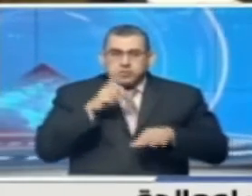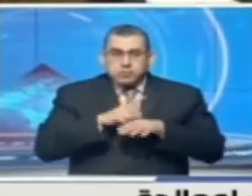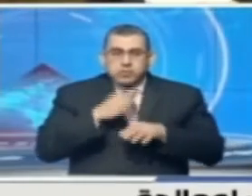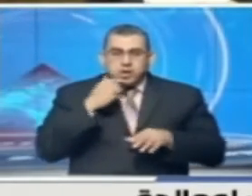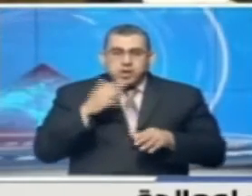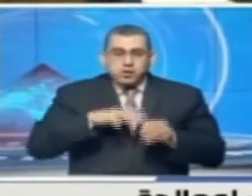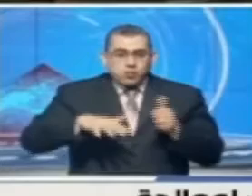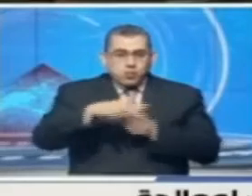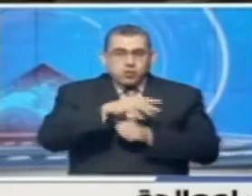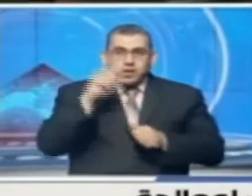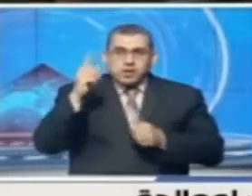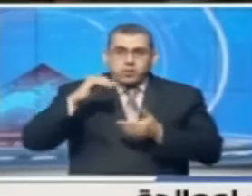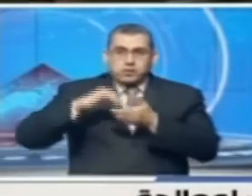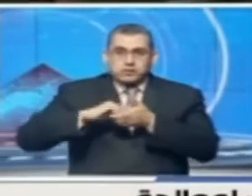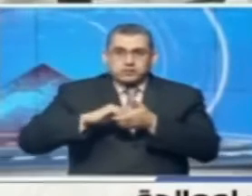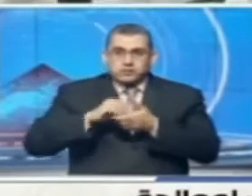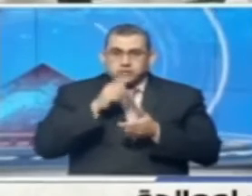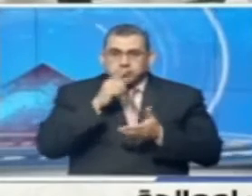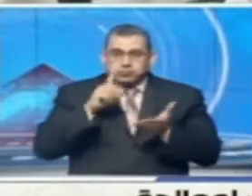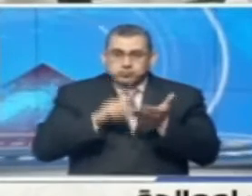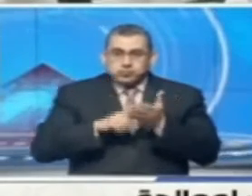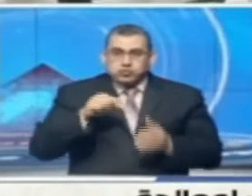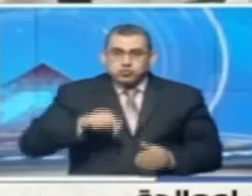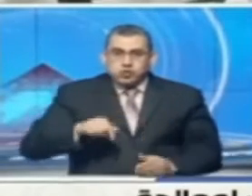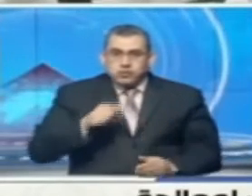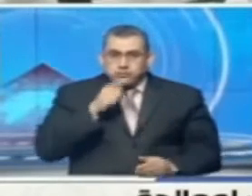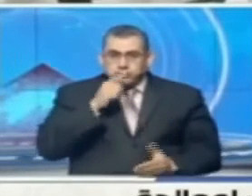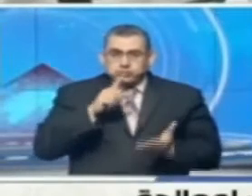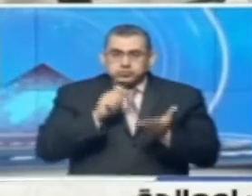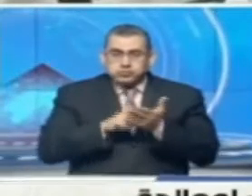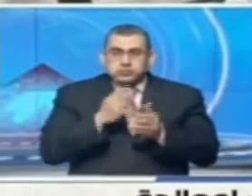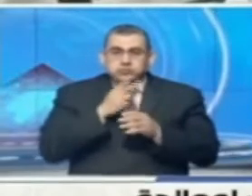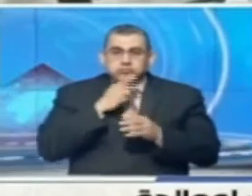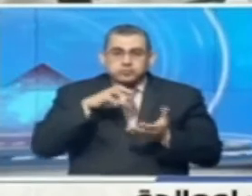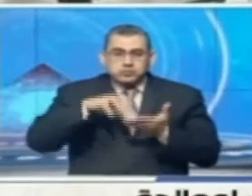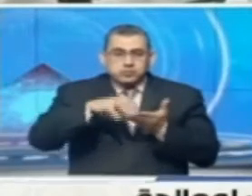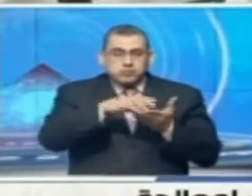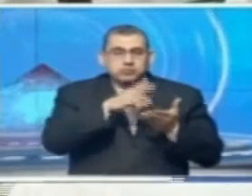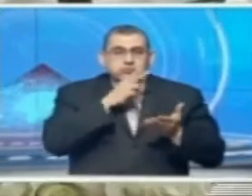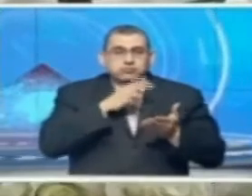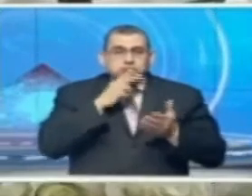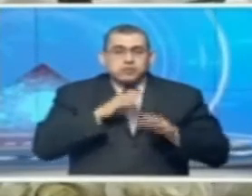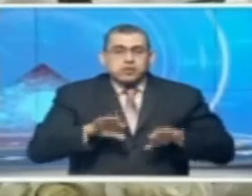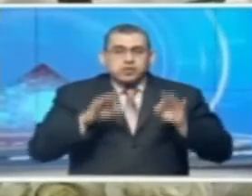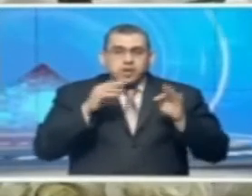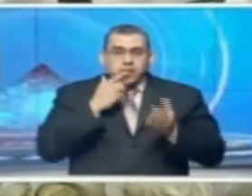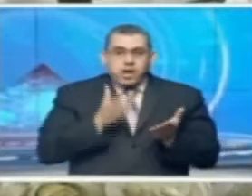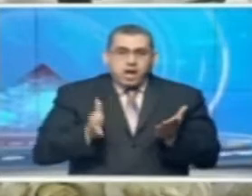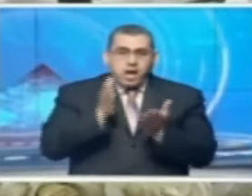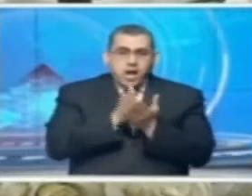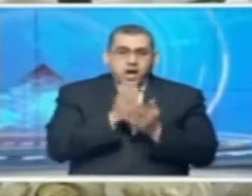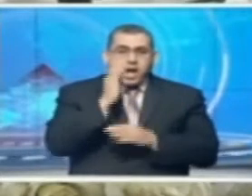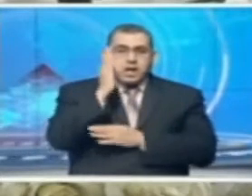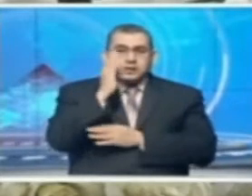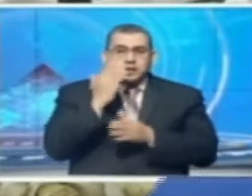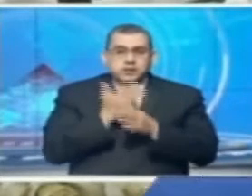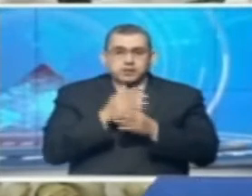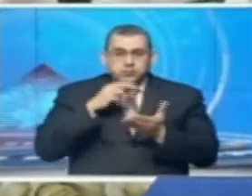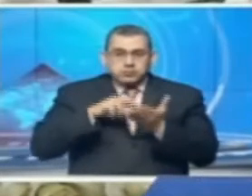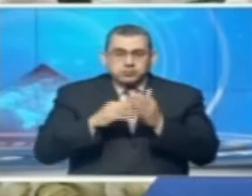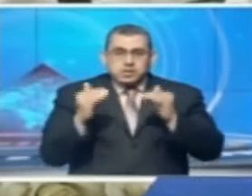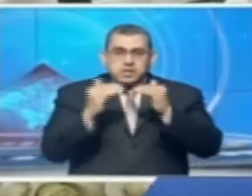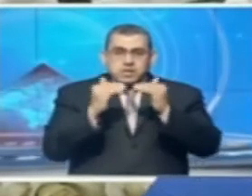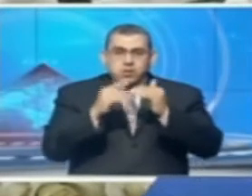الوطني والدولي. لا شك أن حق الإنسان في بيئة نظيفة أضحى من الحقوق الأساسية التي تتساوى